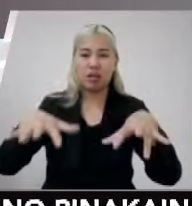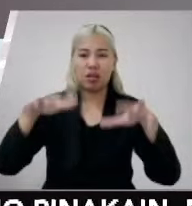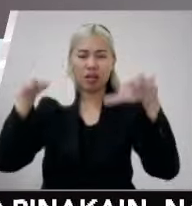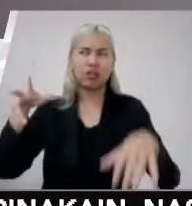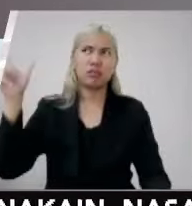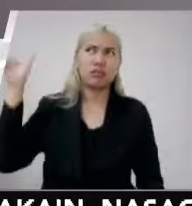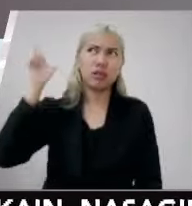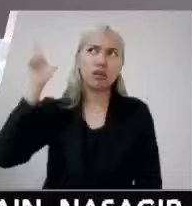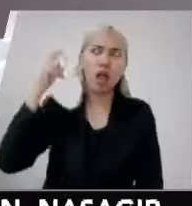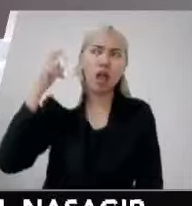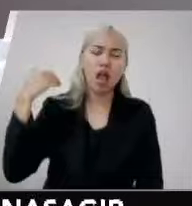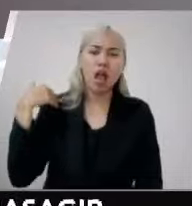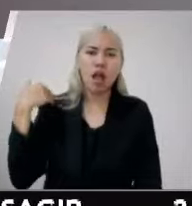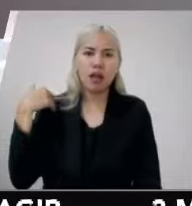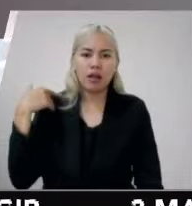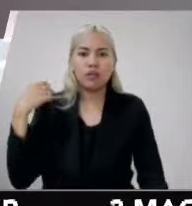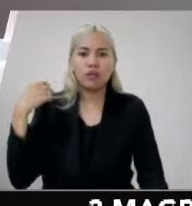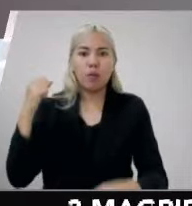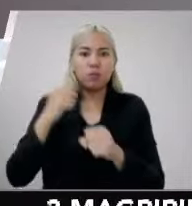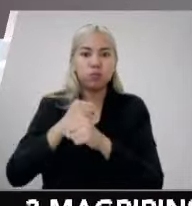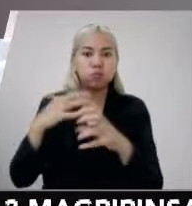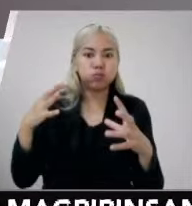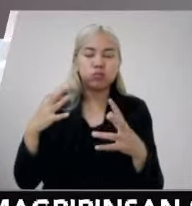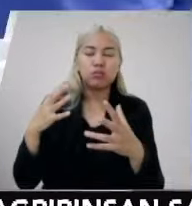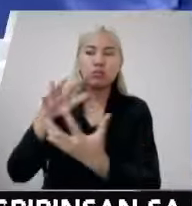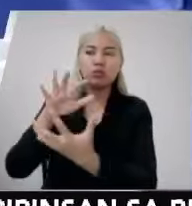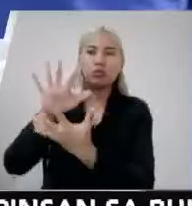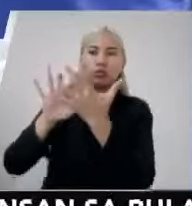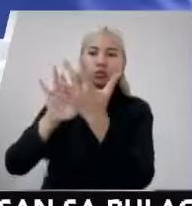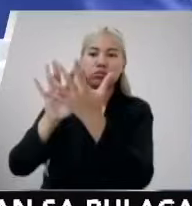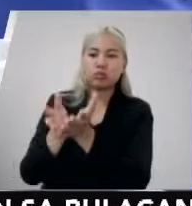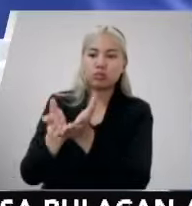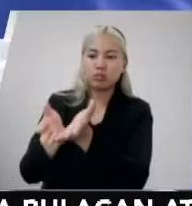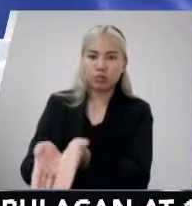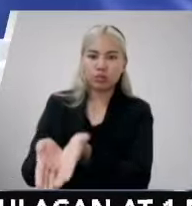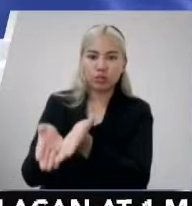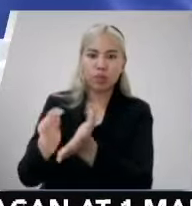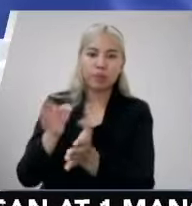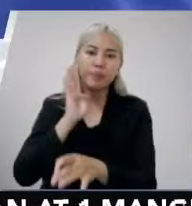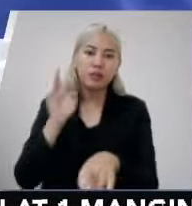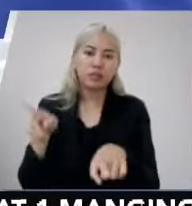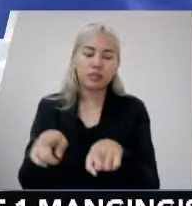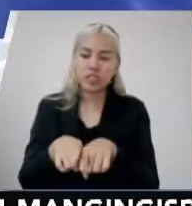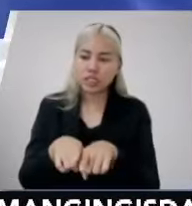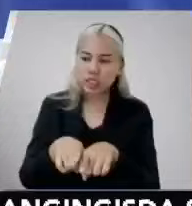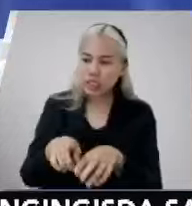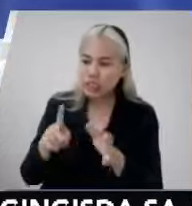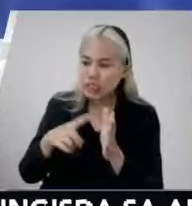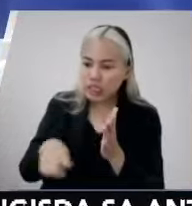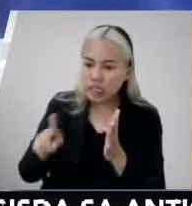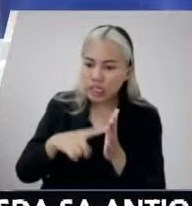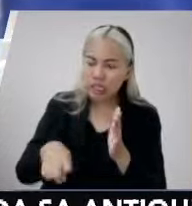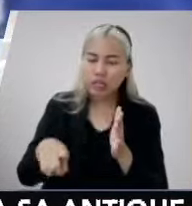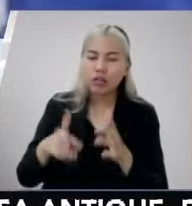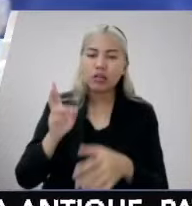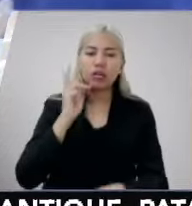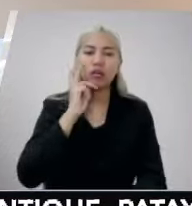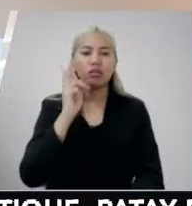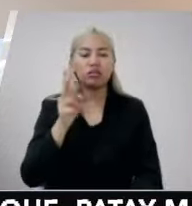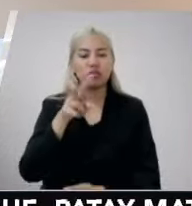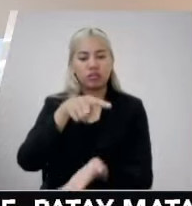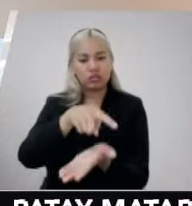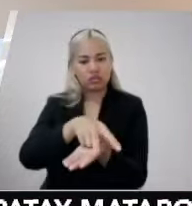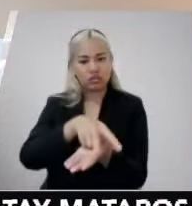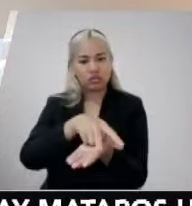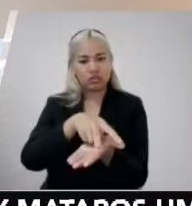pagsabog at usok na nanggaling sa bangka ng kapatid ng kanilang lapitan nakita nilang nakadapa nangingitim